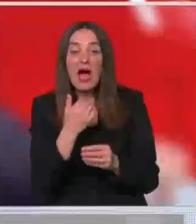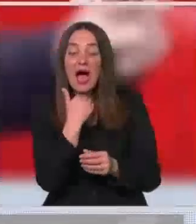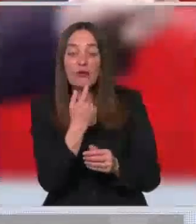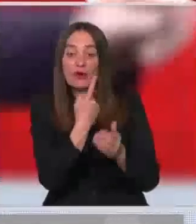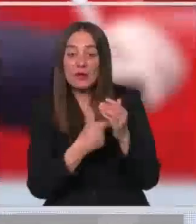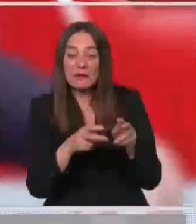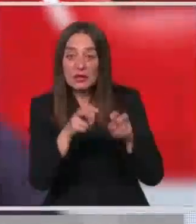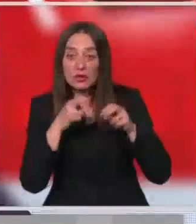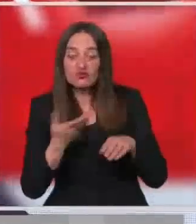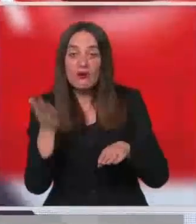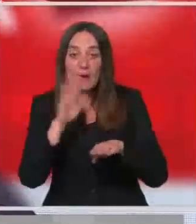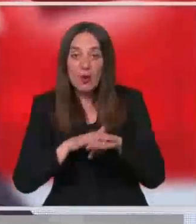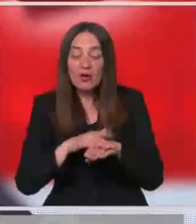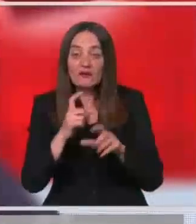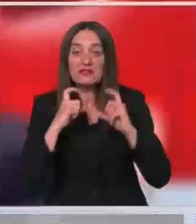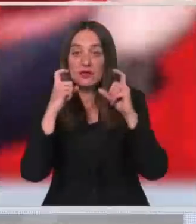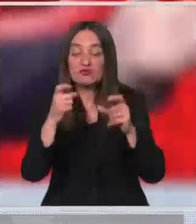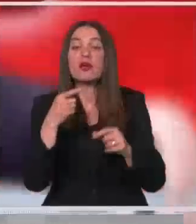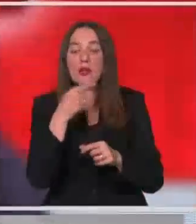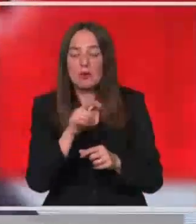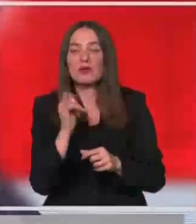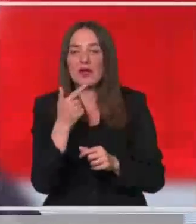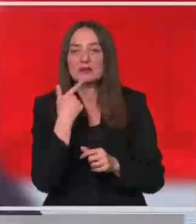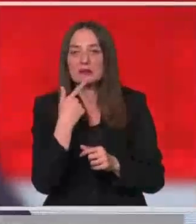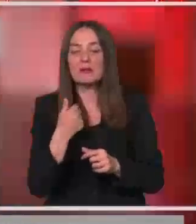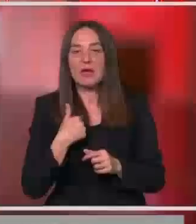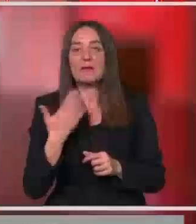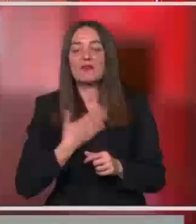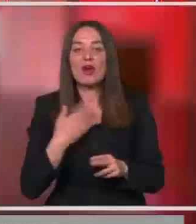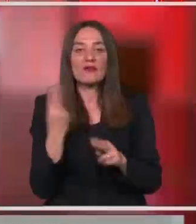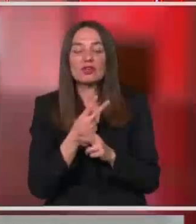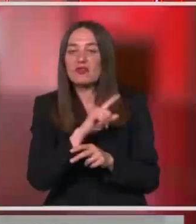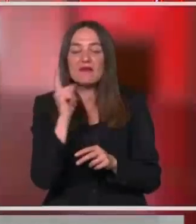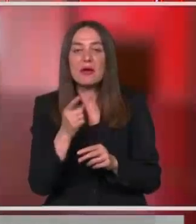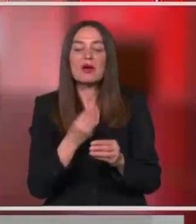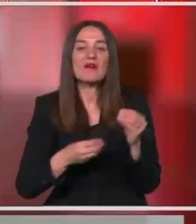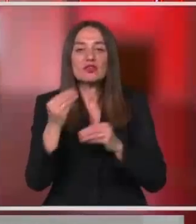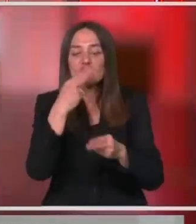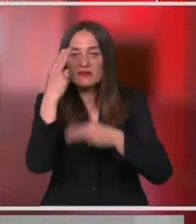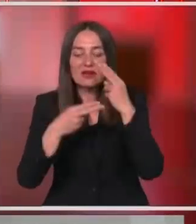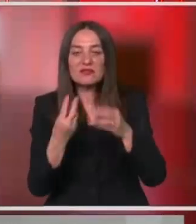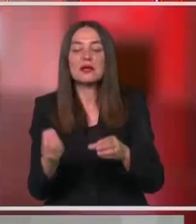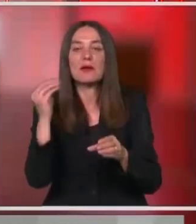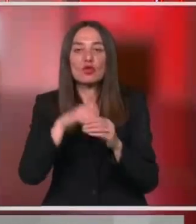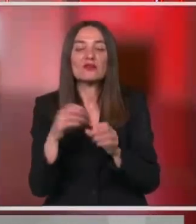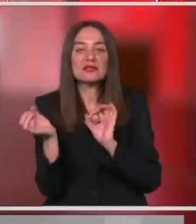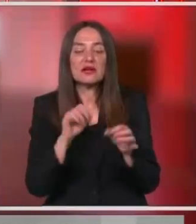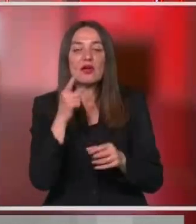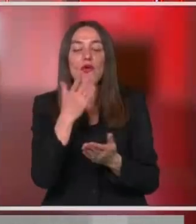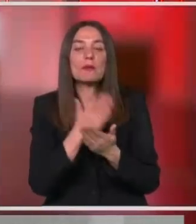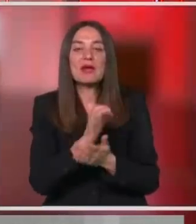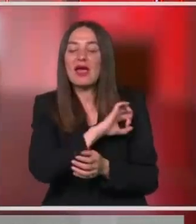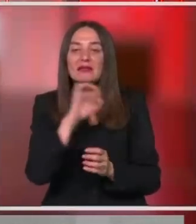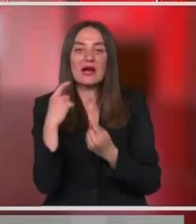deficit isključivo pokriva zaduženjem. Je li tako? Ja bih voleo da država ne mora uopšte više da interveniše sa dodatnim sredstvima i mislim da bi to bila